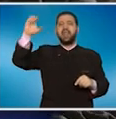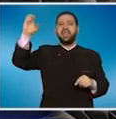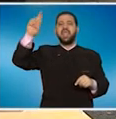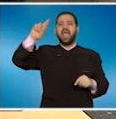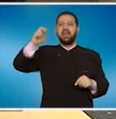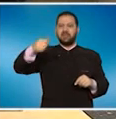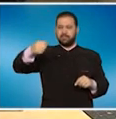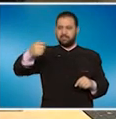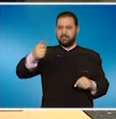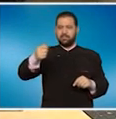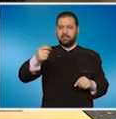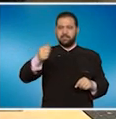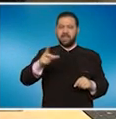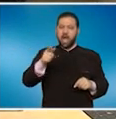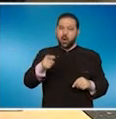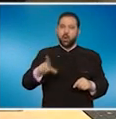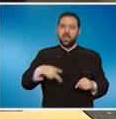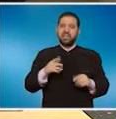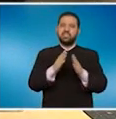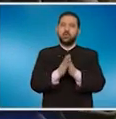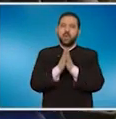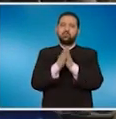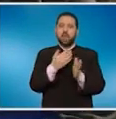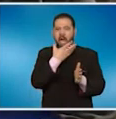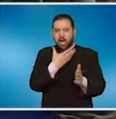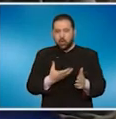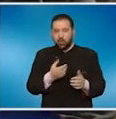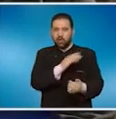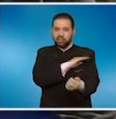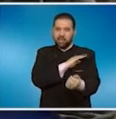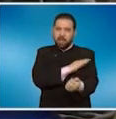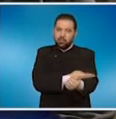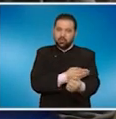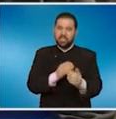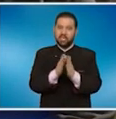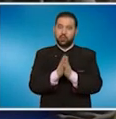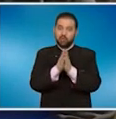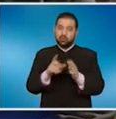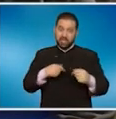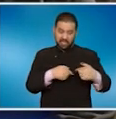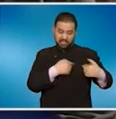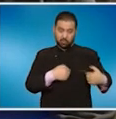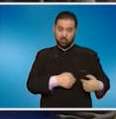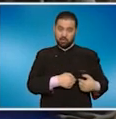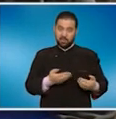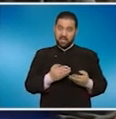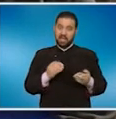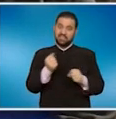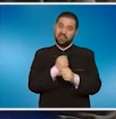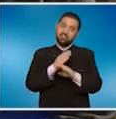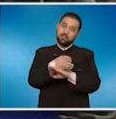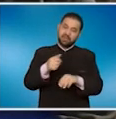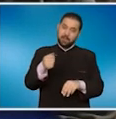este rugăciunea. Rugăciunea pe care o faci și cea mai puternică rugăciune, nu în viața monahală, este rugăciunea inimii care se face pe metanier.